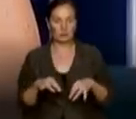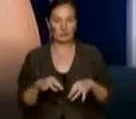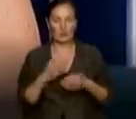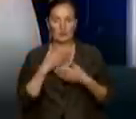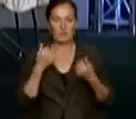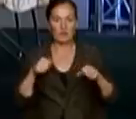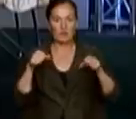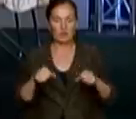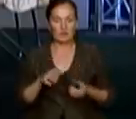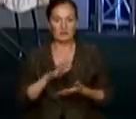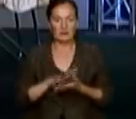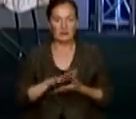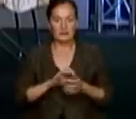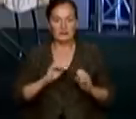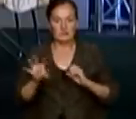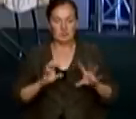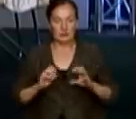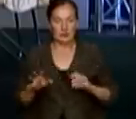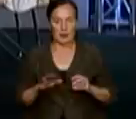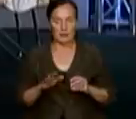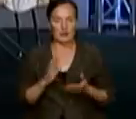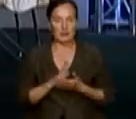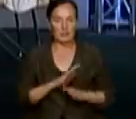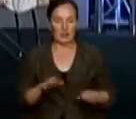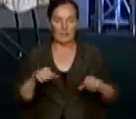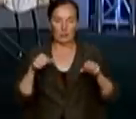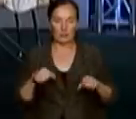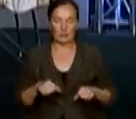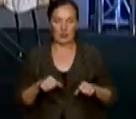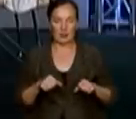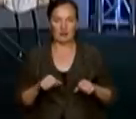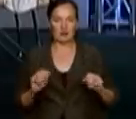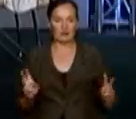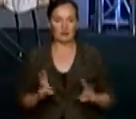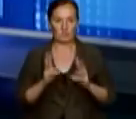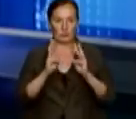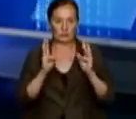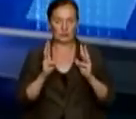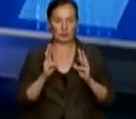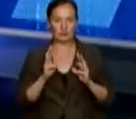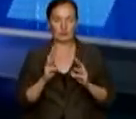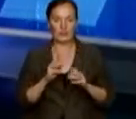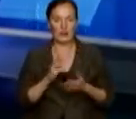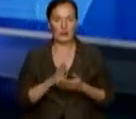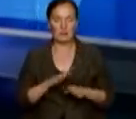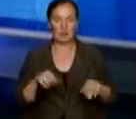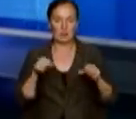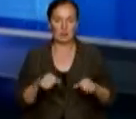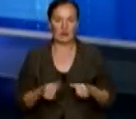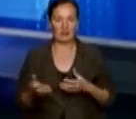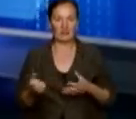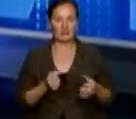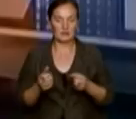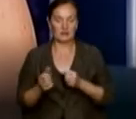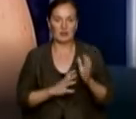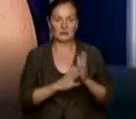права смітити. Тобто не маємо права розпалювати вогнища, де кому заманеться. Не маємо права виривати траву, нищити